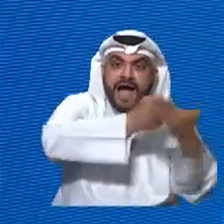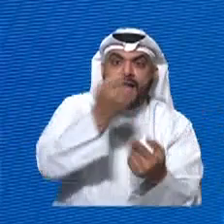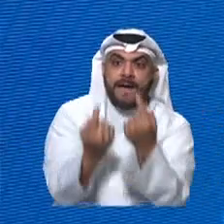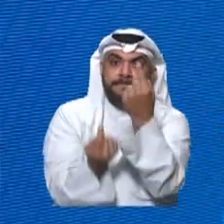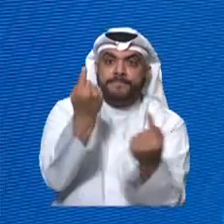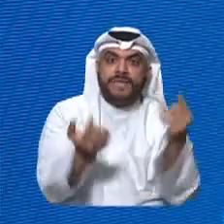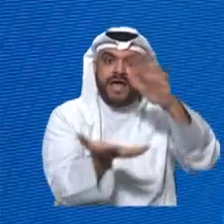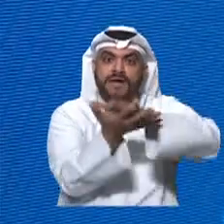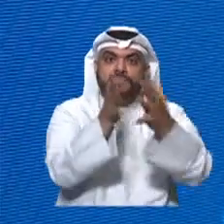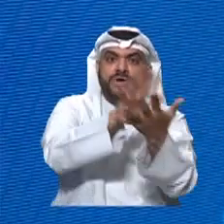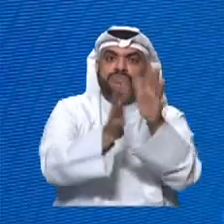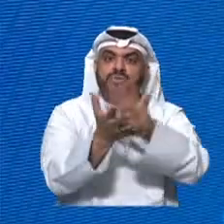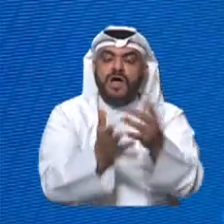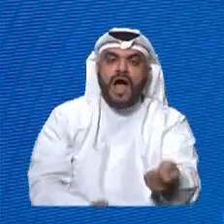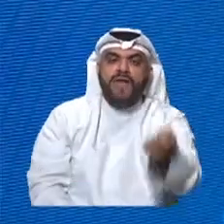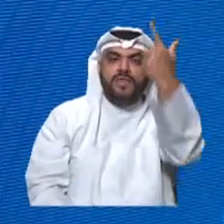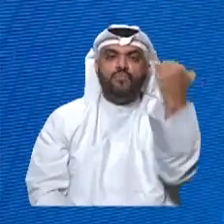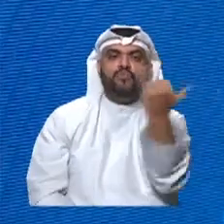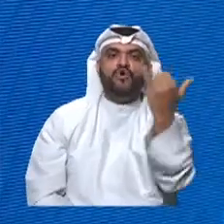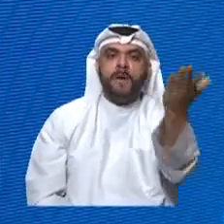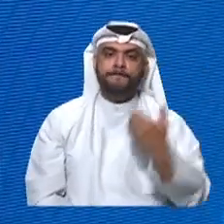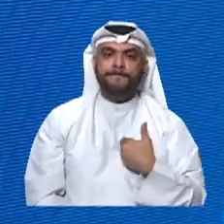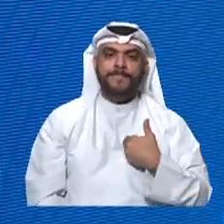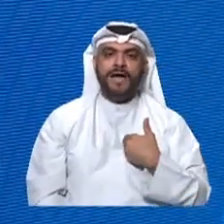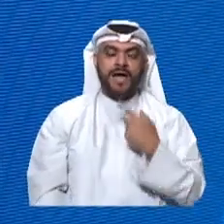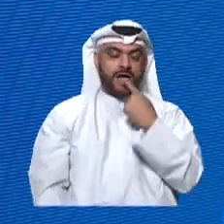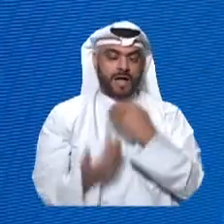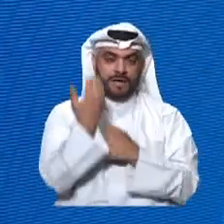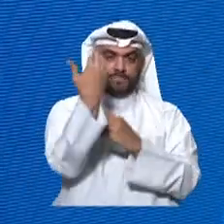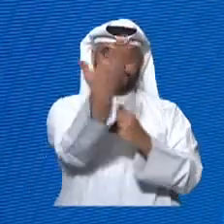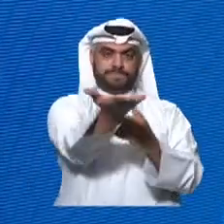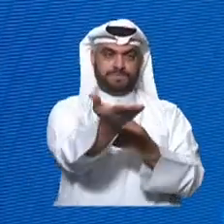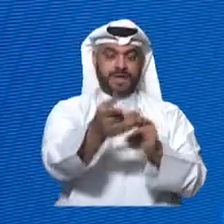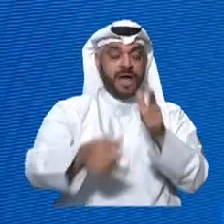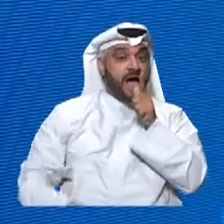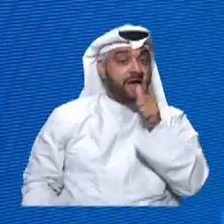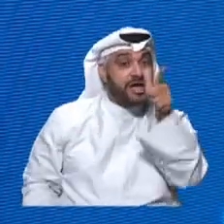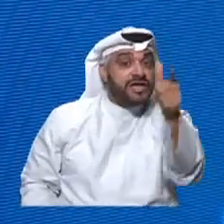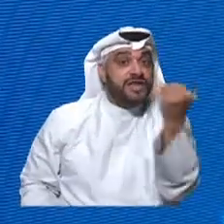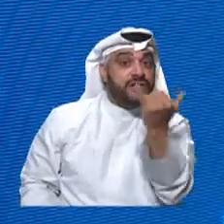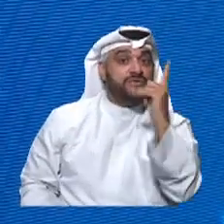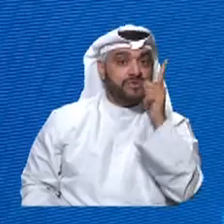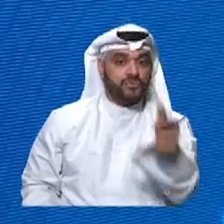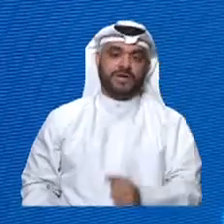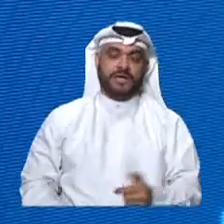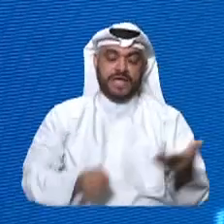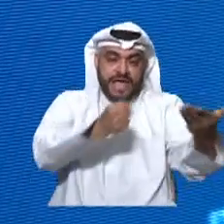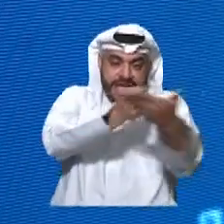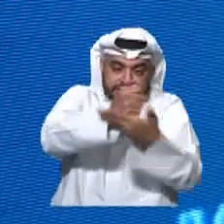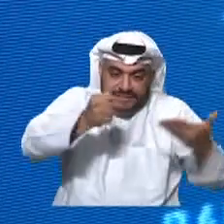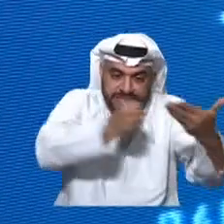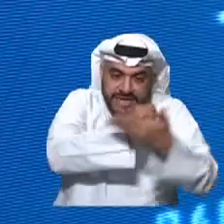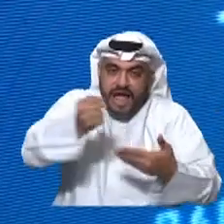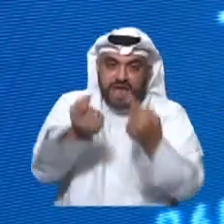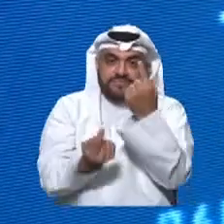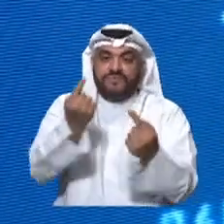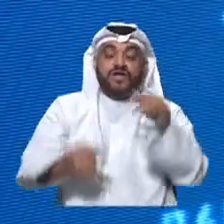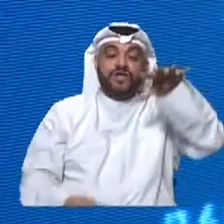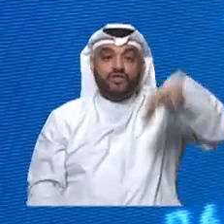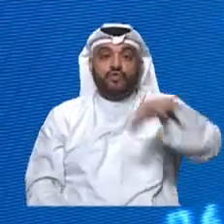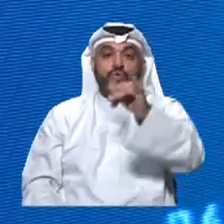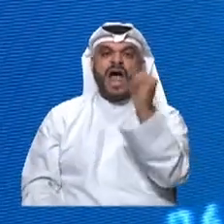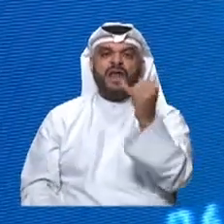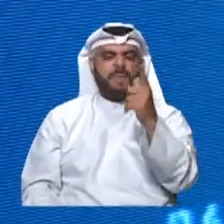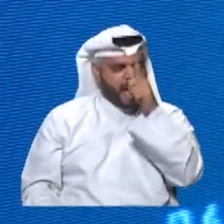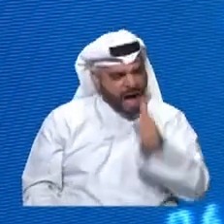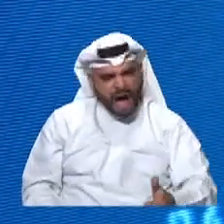العربي. احنا قدمنا الآن بالكلمة، قلنا أن الزراعة في الدول العربية